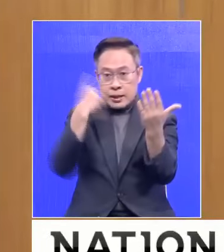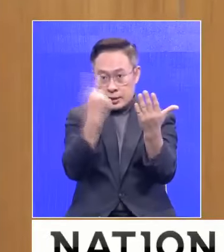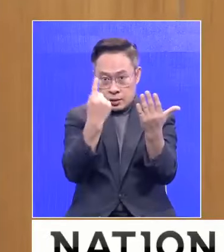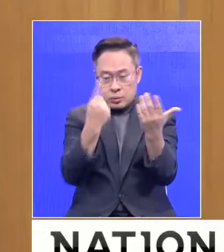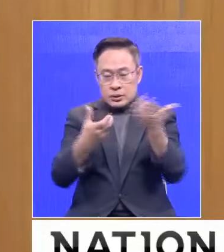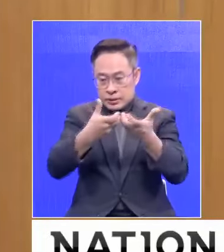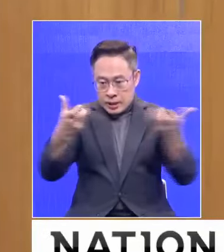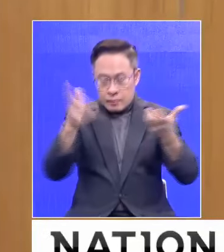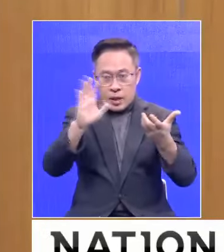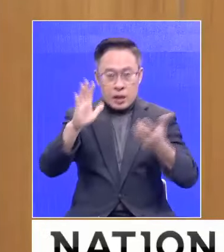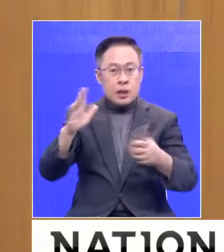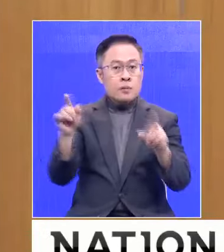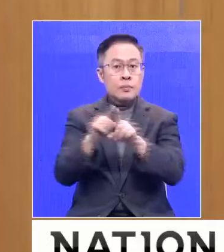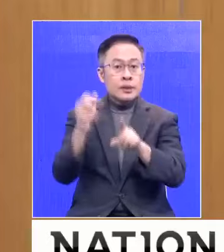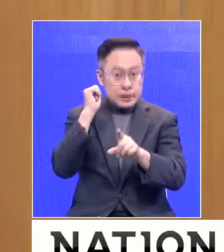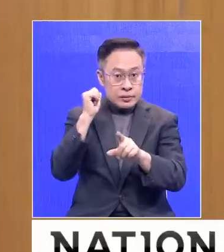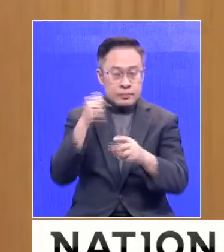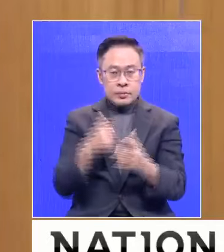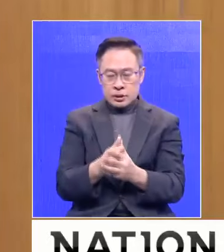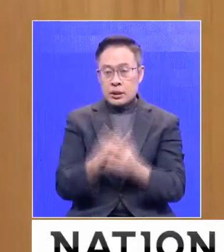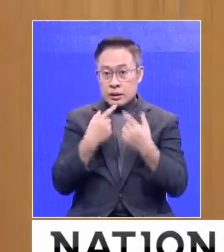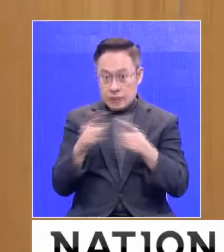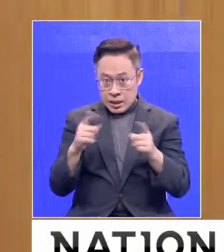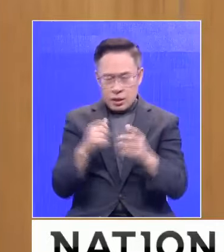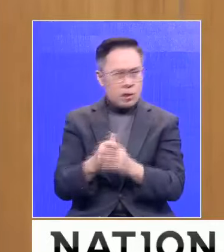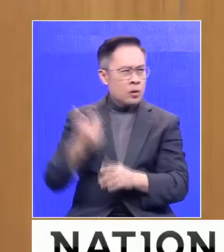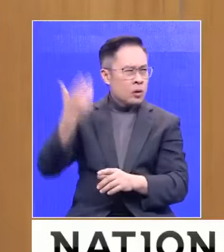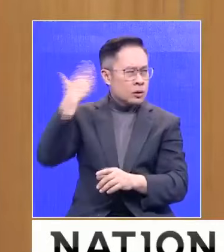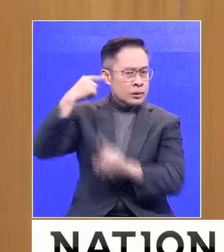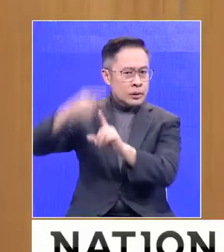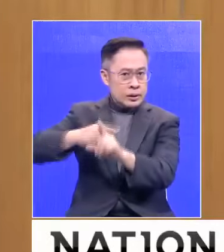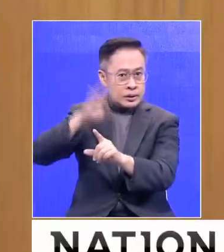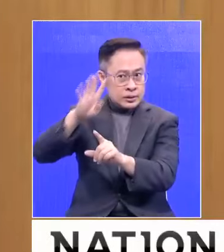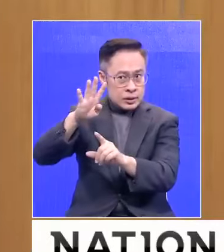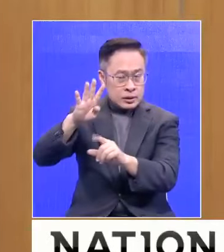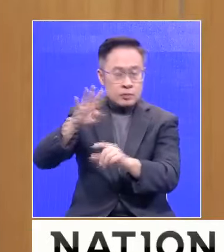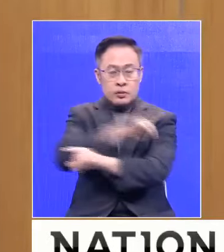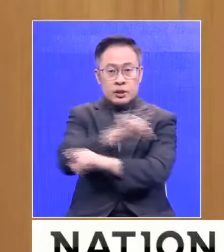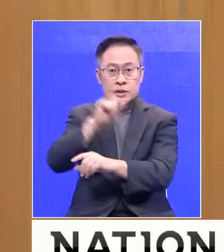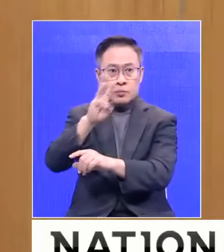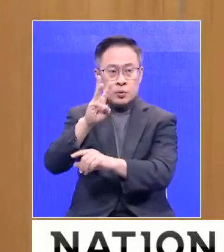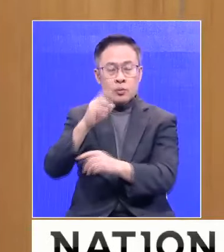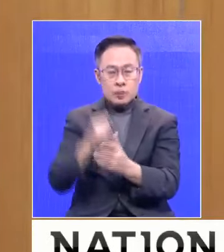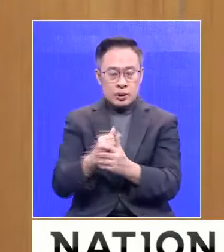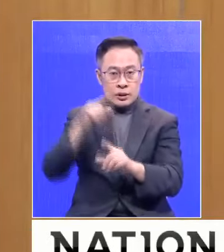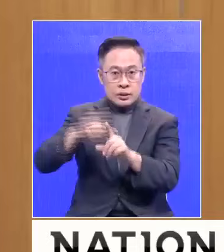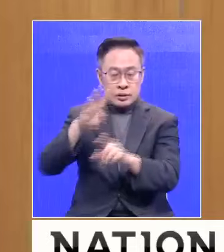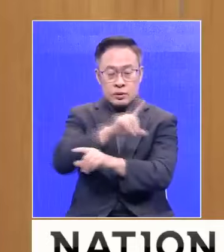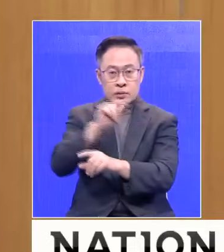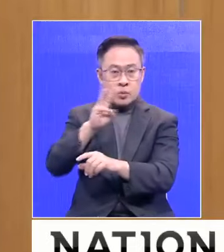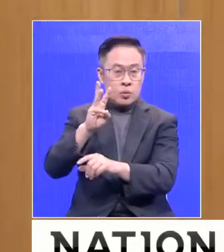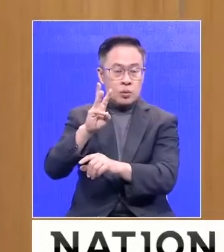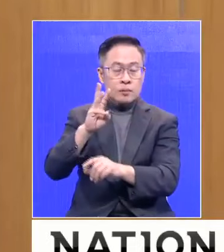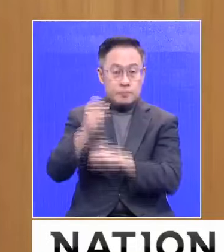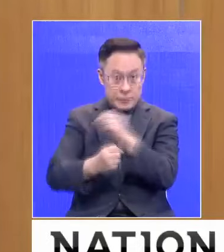ชอบแนวทางการทำประชามติจัดทำรัฐธรรมนูญฉบับใหม่ก็เห็นว่าควรทำกัน3ครั้งคำถามครั้งที่